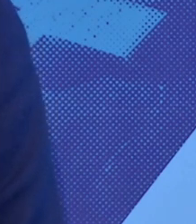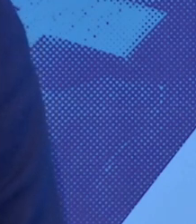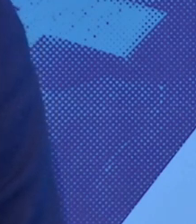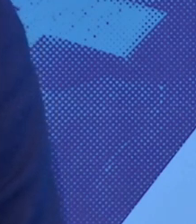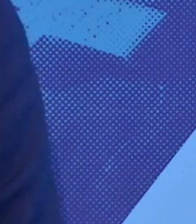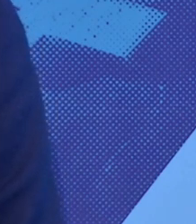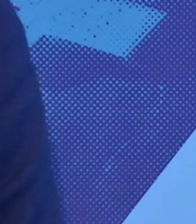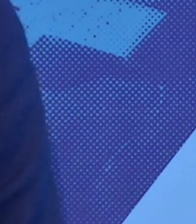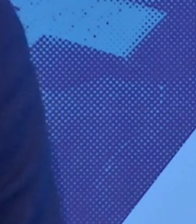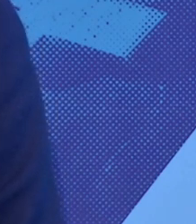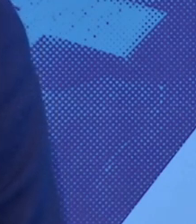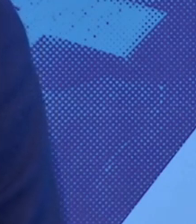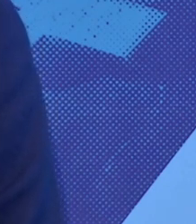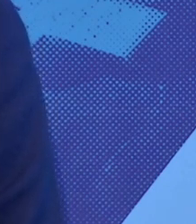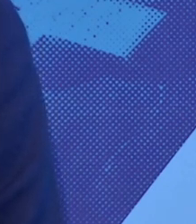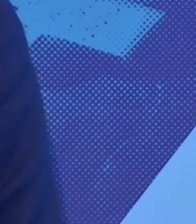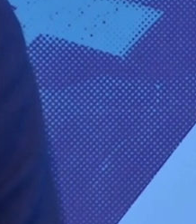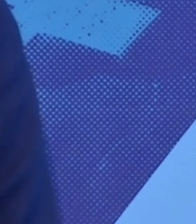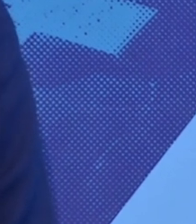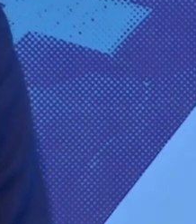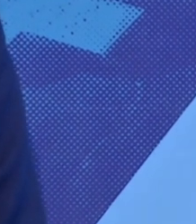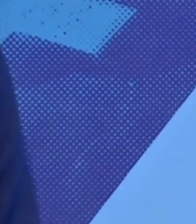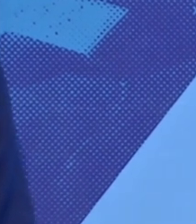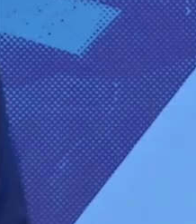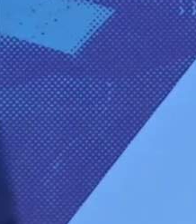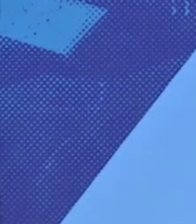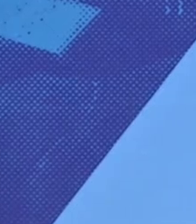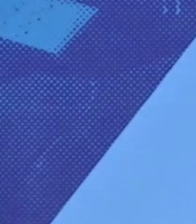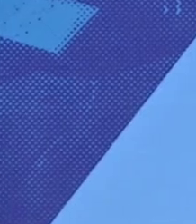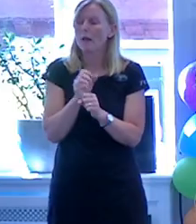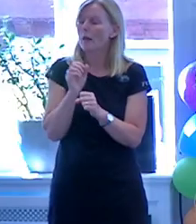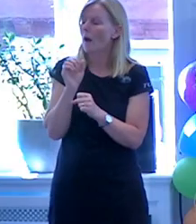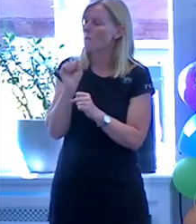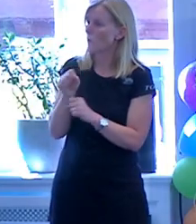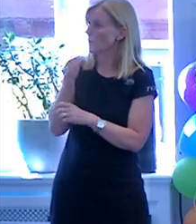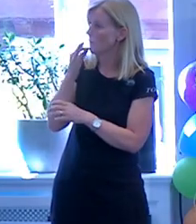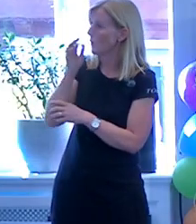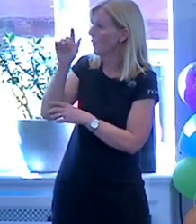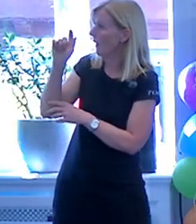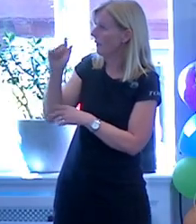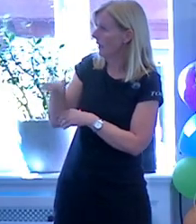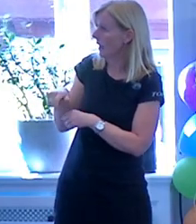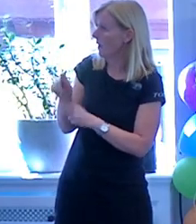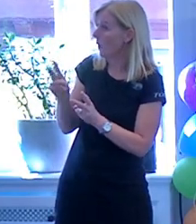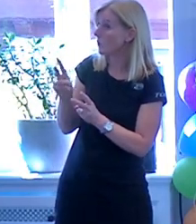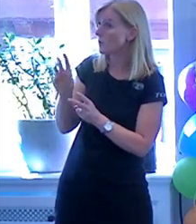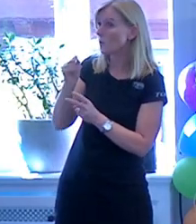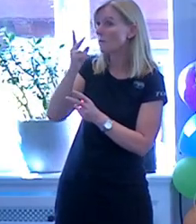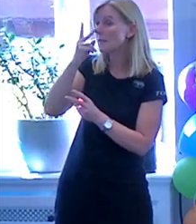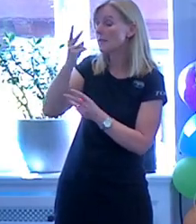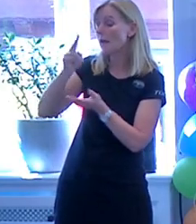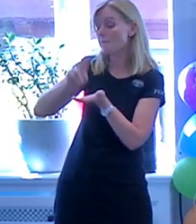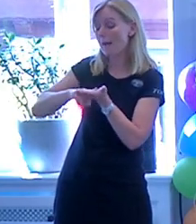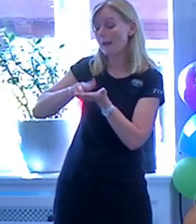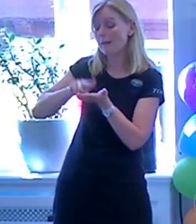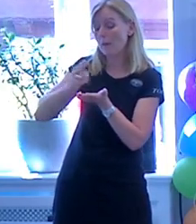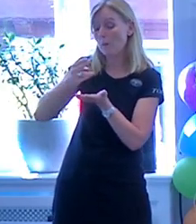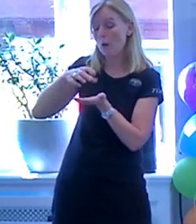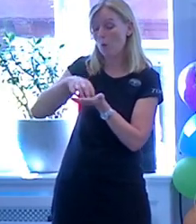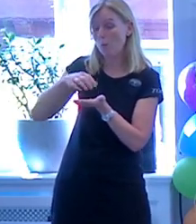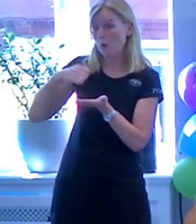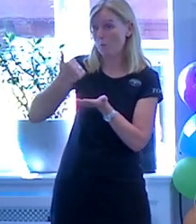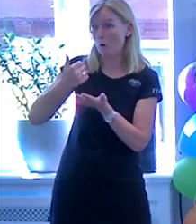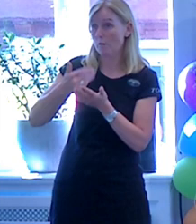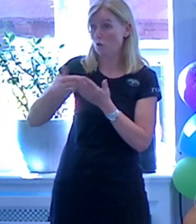nå målet att fler ska komma i arbete. Men till dig måste jag ju rikta frågan att när vi ser faktumet att kommunerna